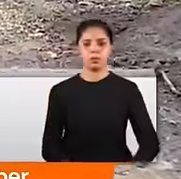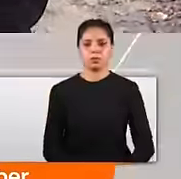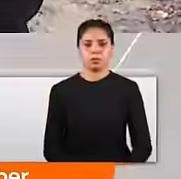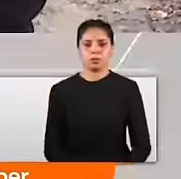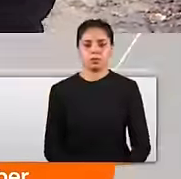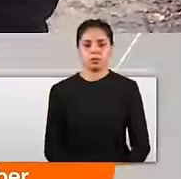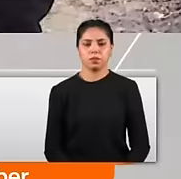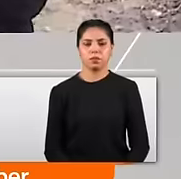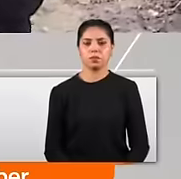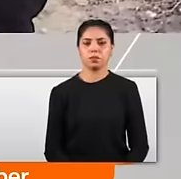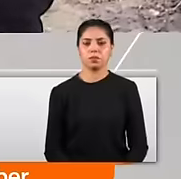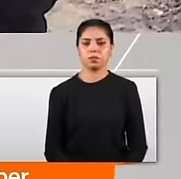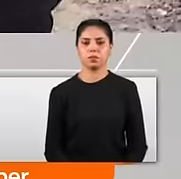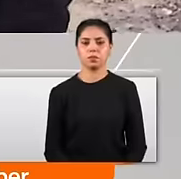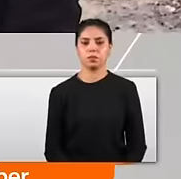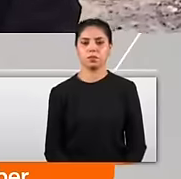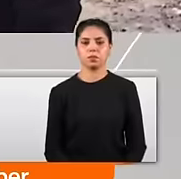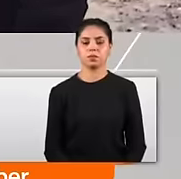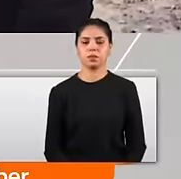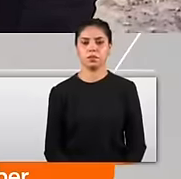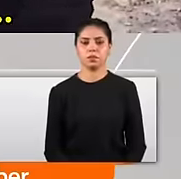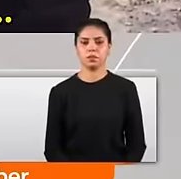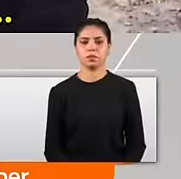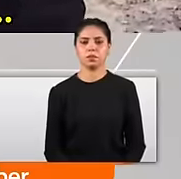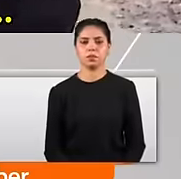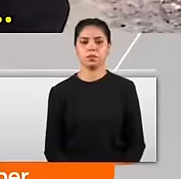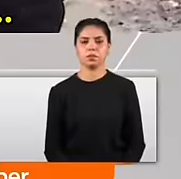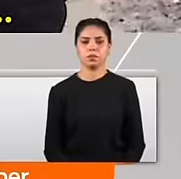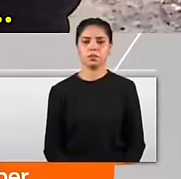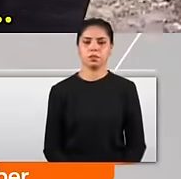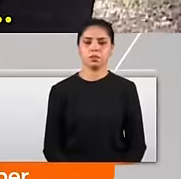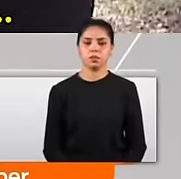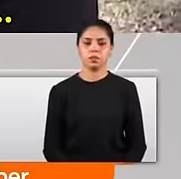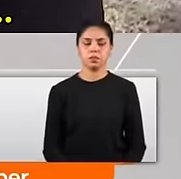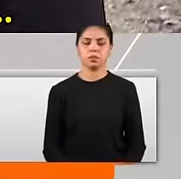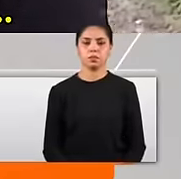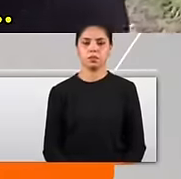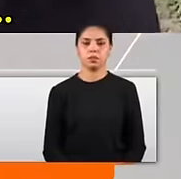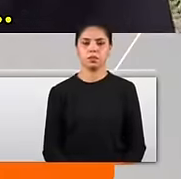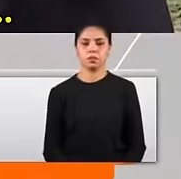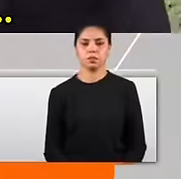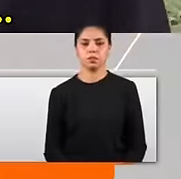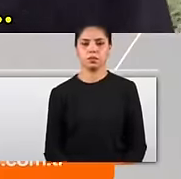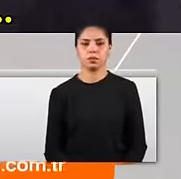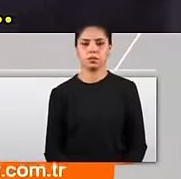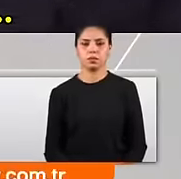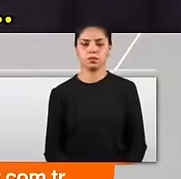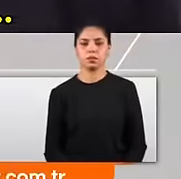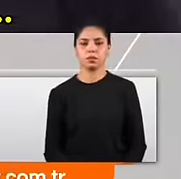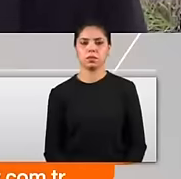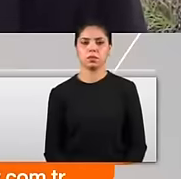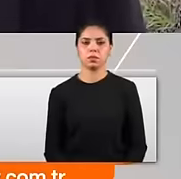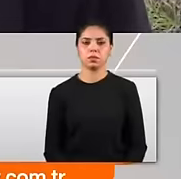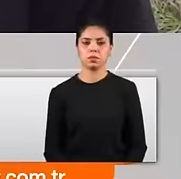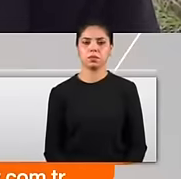vermiş burayı yol olarak ki inşaatını yapabilmek için. Ama sonrasında yol olmaktan vazgeçti. Biz kendi yolumuz olarak kullanmaya devam